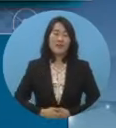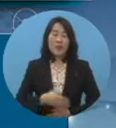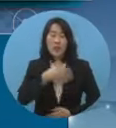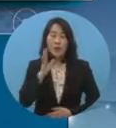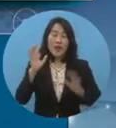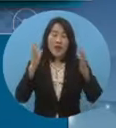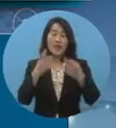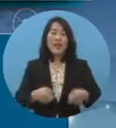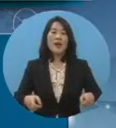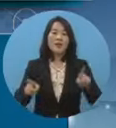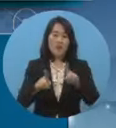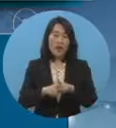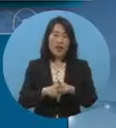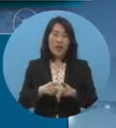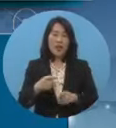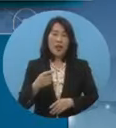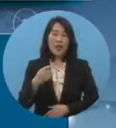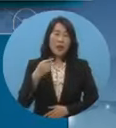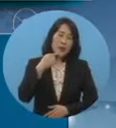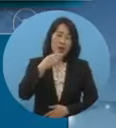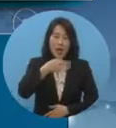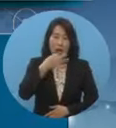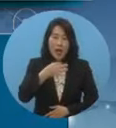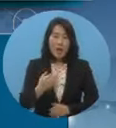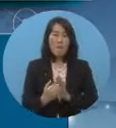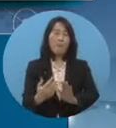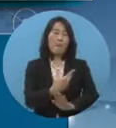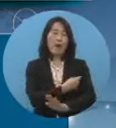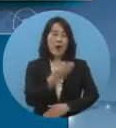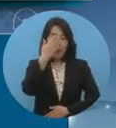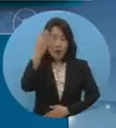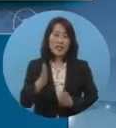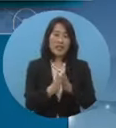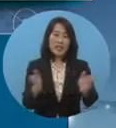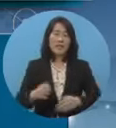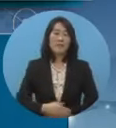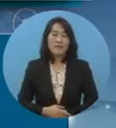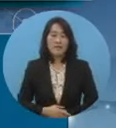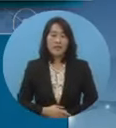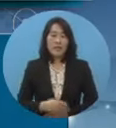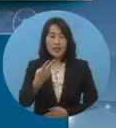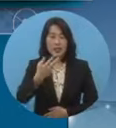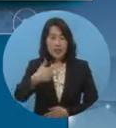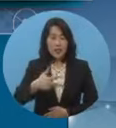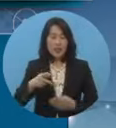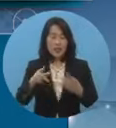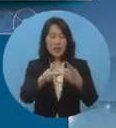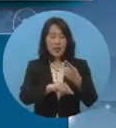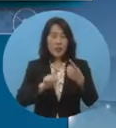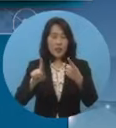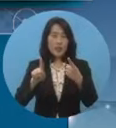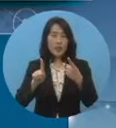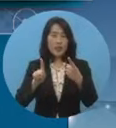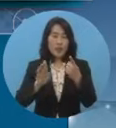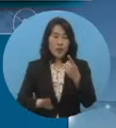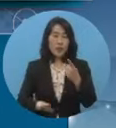어르신과 어린이 등을 대상으로 독감백신 무료접종 이 시작되었습니다 무료접종 대상자는 2007년 1월 1일 이후